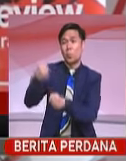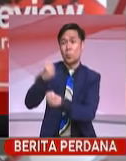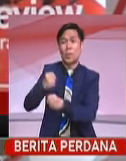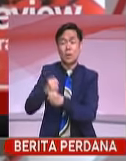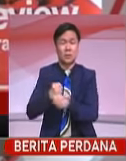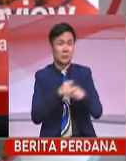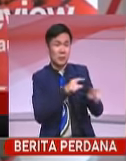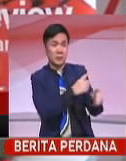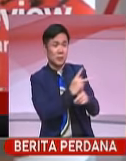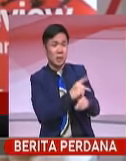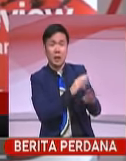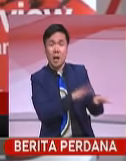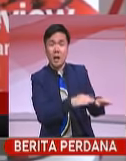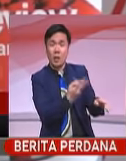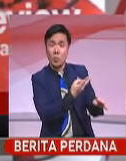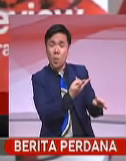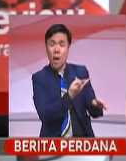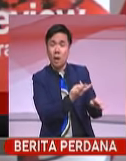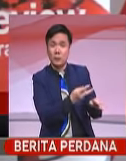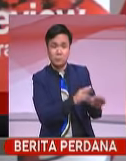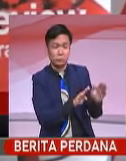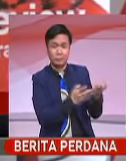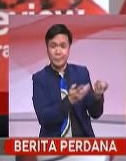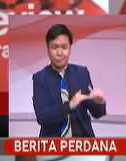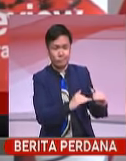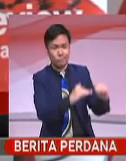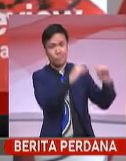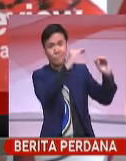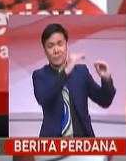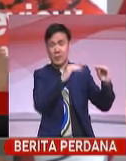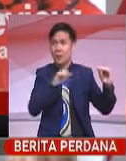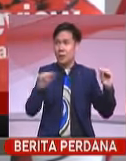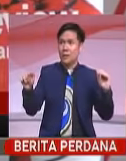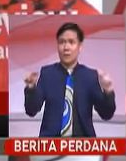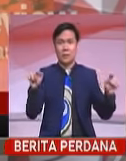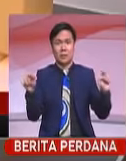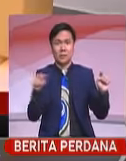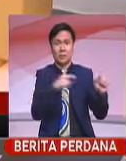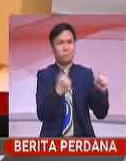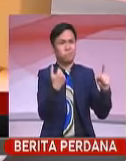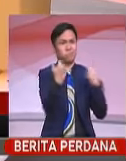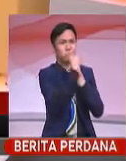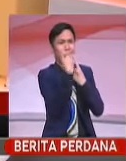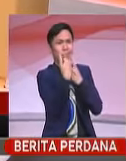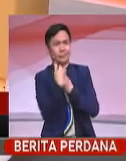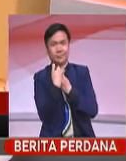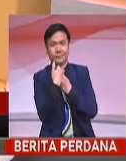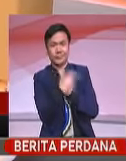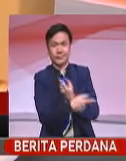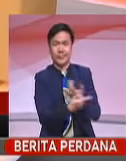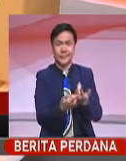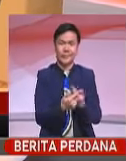juga antara nak jaga anak, dua orang anak yang sedang membesar yang sering memberontak.